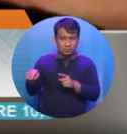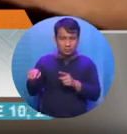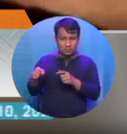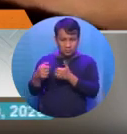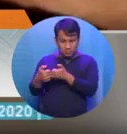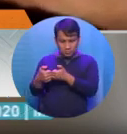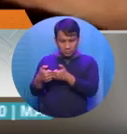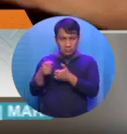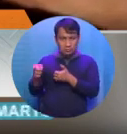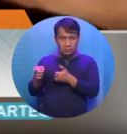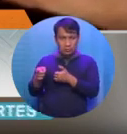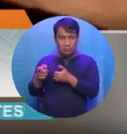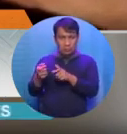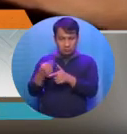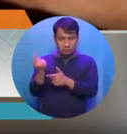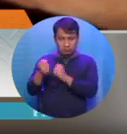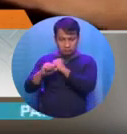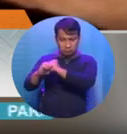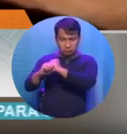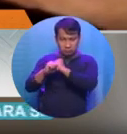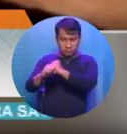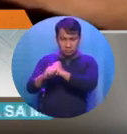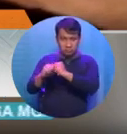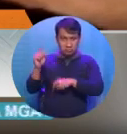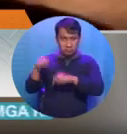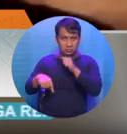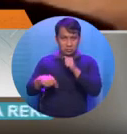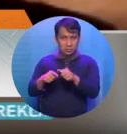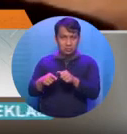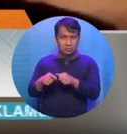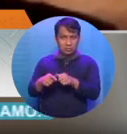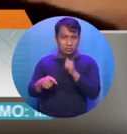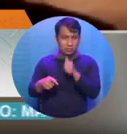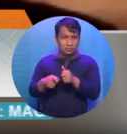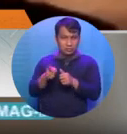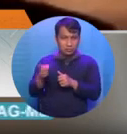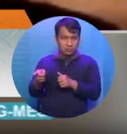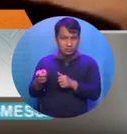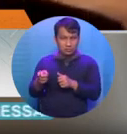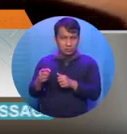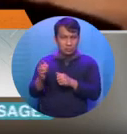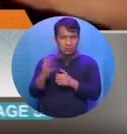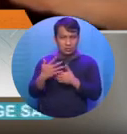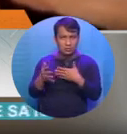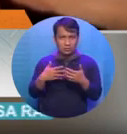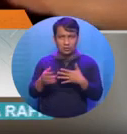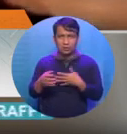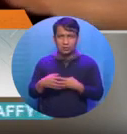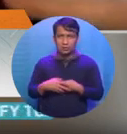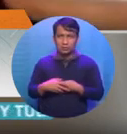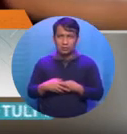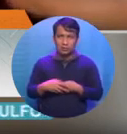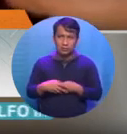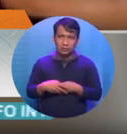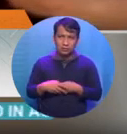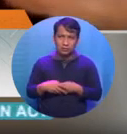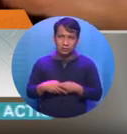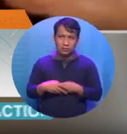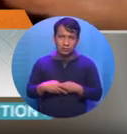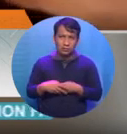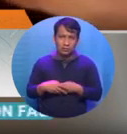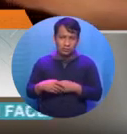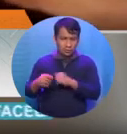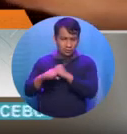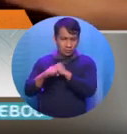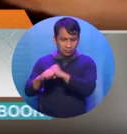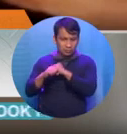ba o hindi? Okay. Hanggang ligaw lang siya at hindi siya nakaporma at hanggang sa binasted mo siya? Alin ba doon? Nakaporma naman po